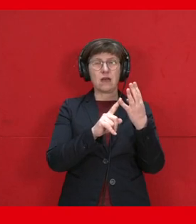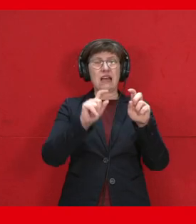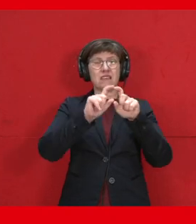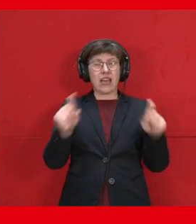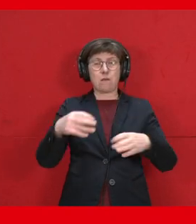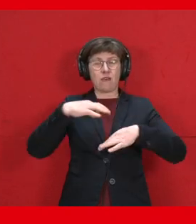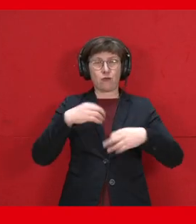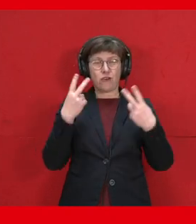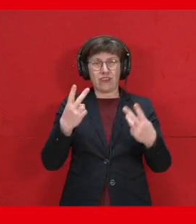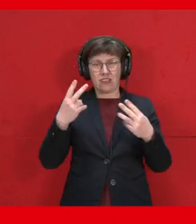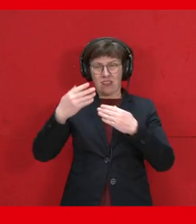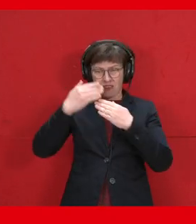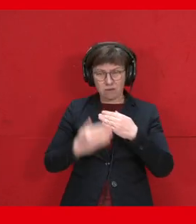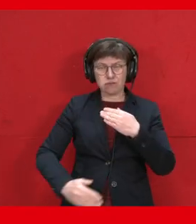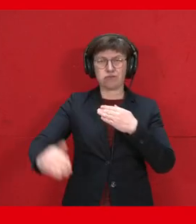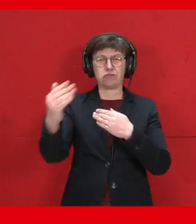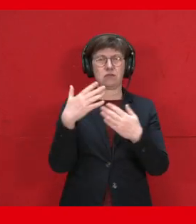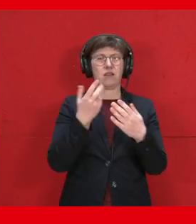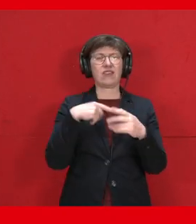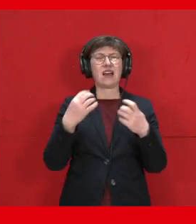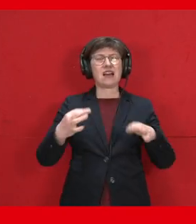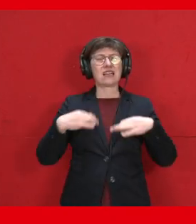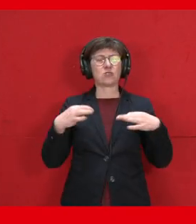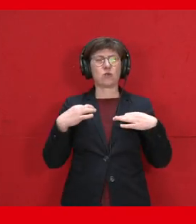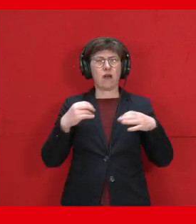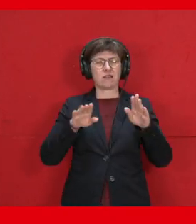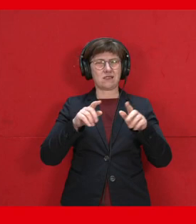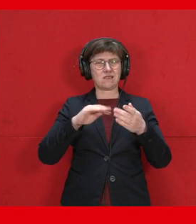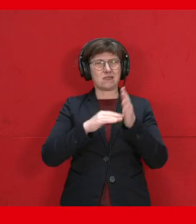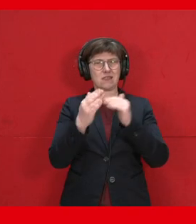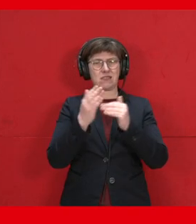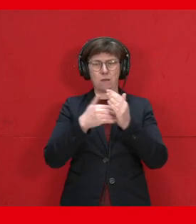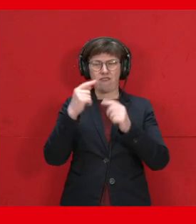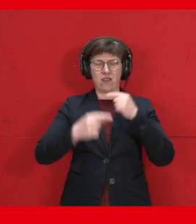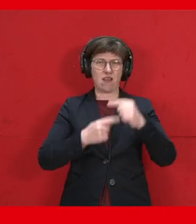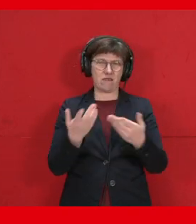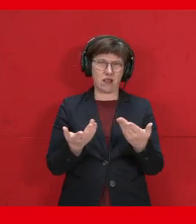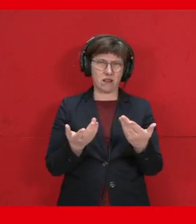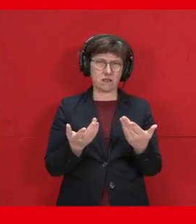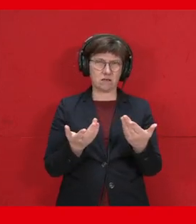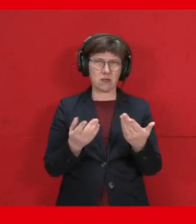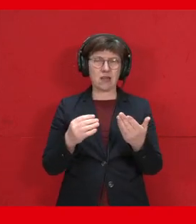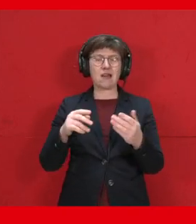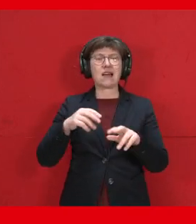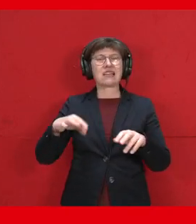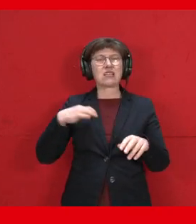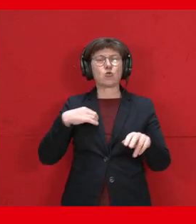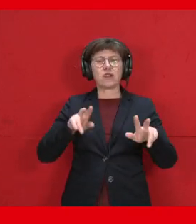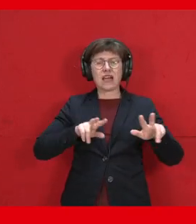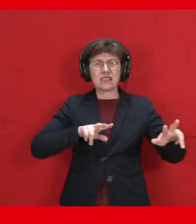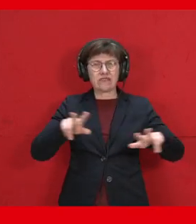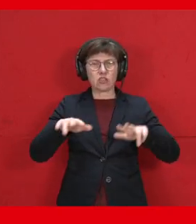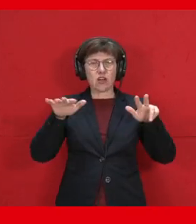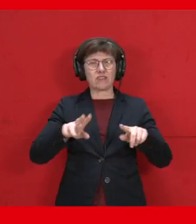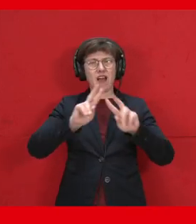Mission, die wir auf den Weg bringen wollen, ist, dass wir unser Gesundheitssystem weiterentwickeln, dass wir eine Gesundheitswirtschaft haben,